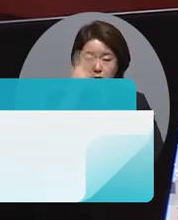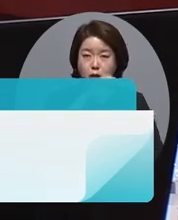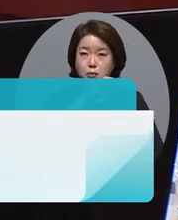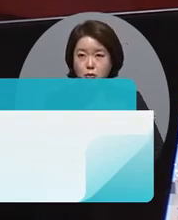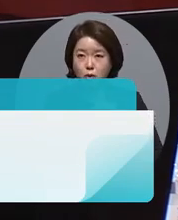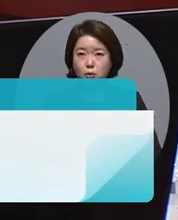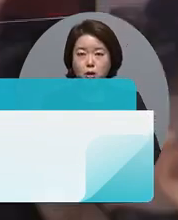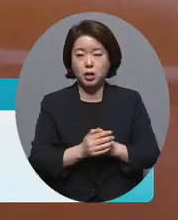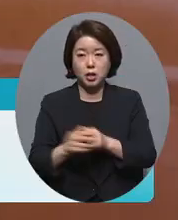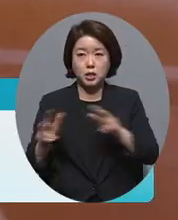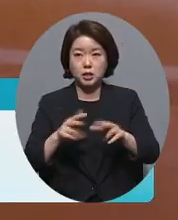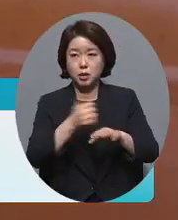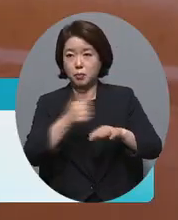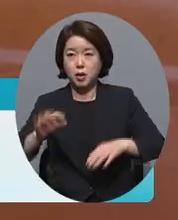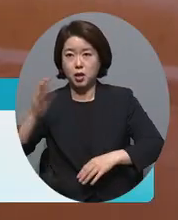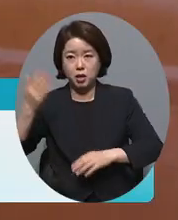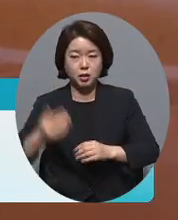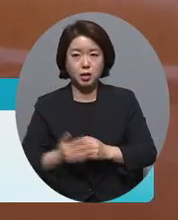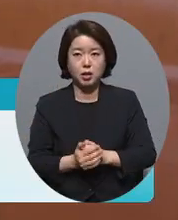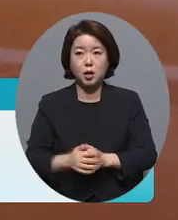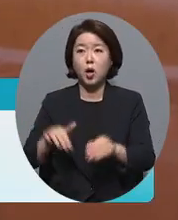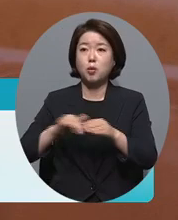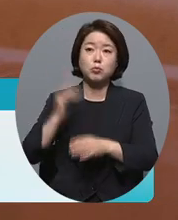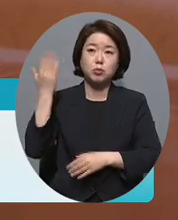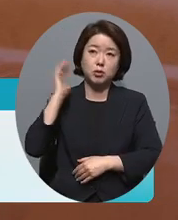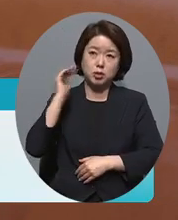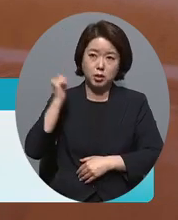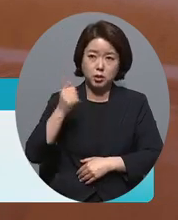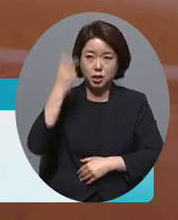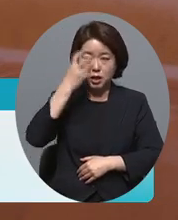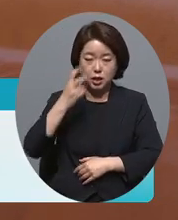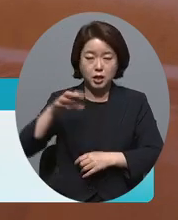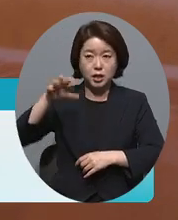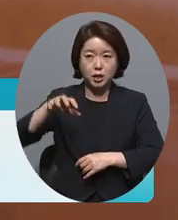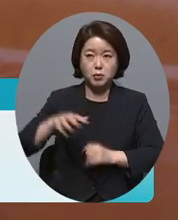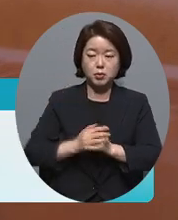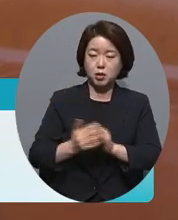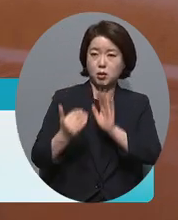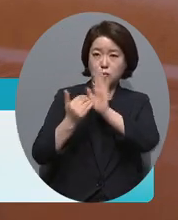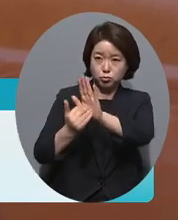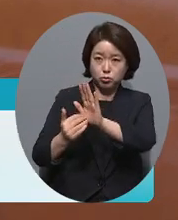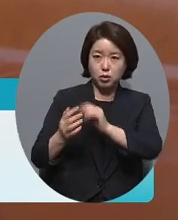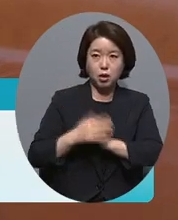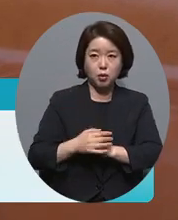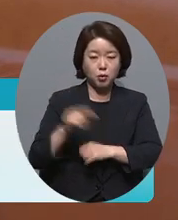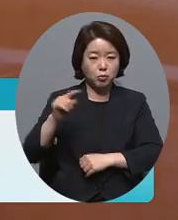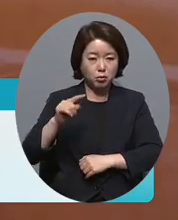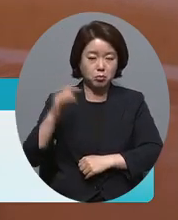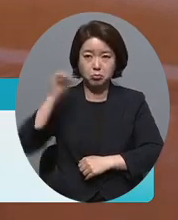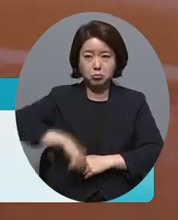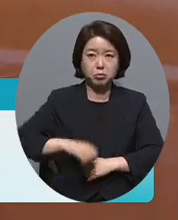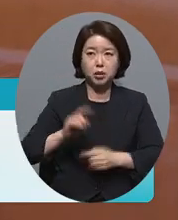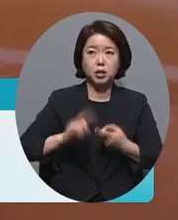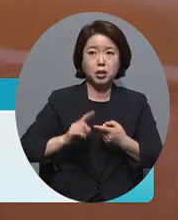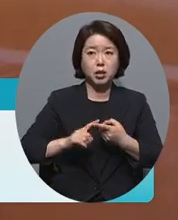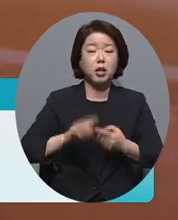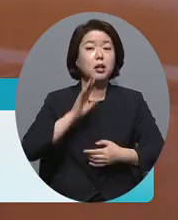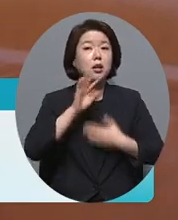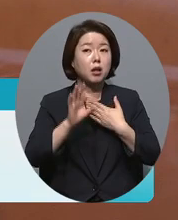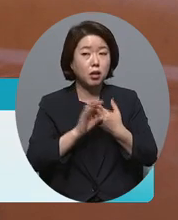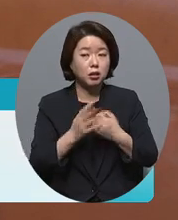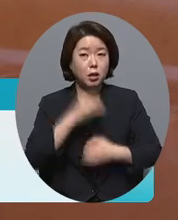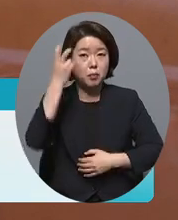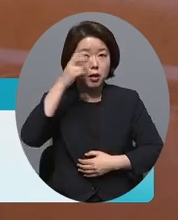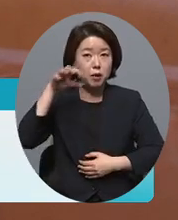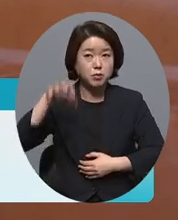없다 즉각 사퇴한 문재인 전 대통령이 감사원을 부정하면서 감사원의 감찰조사를 거부했네요 그렇다면